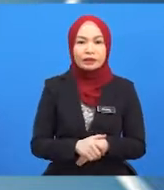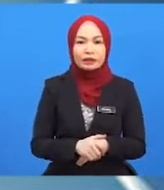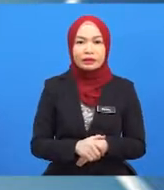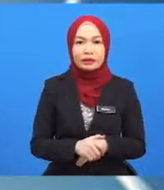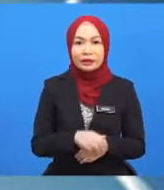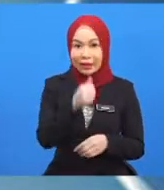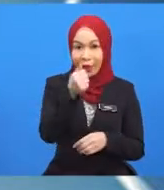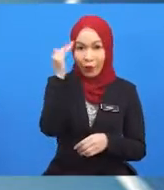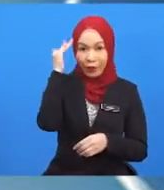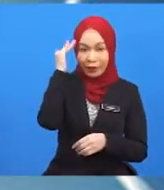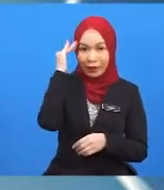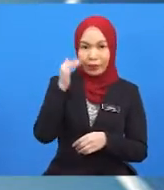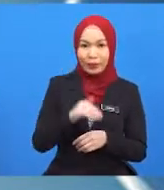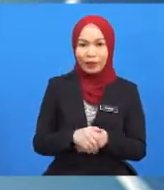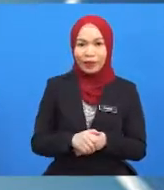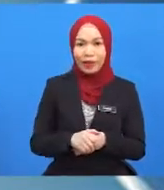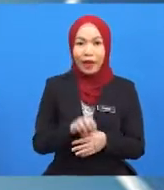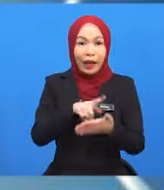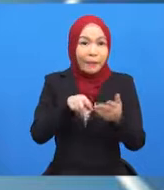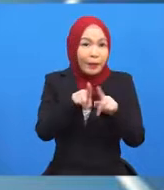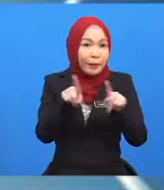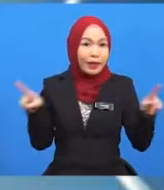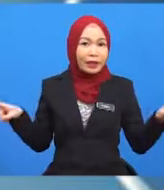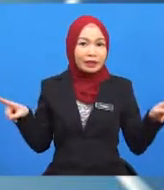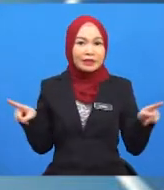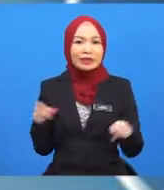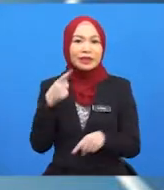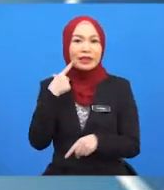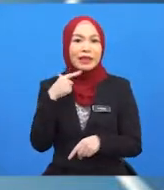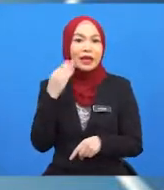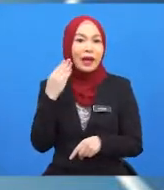Murid-murid tahu tak apa beza lebah dan penyengat?